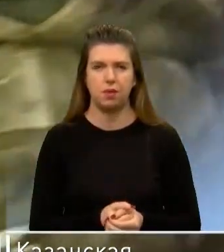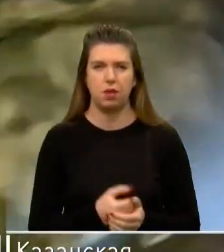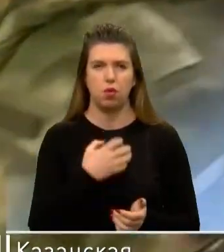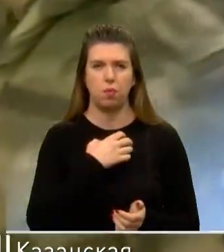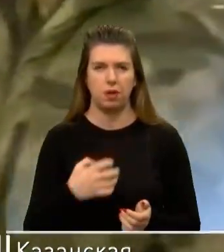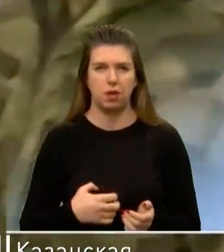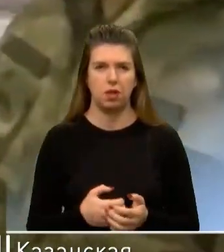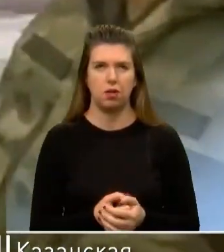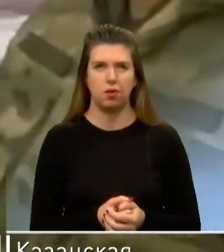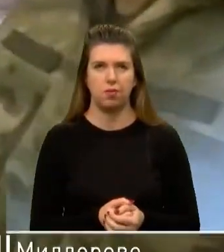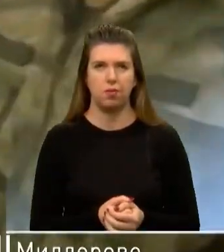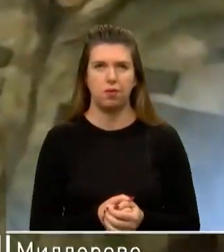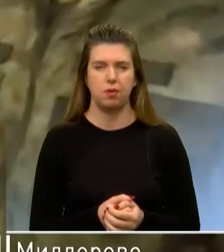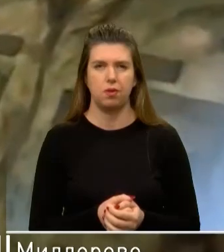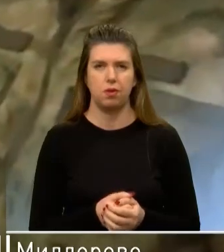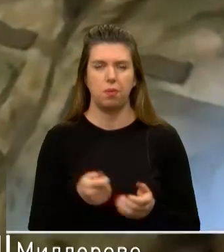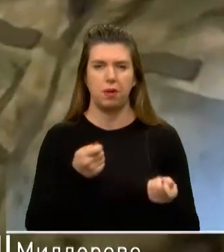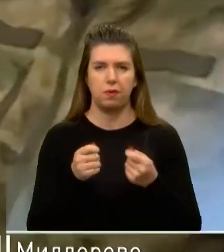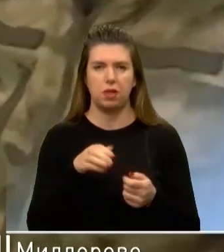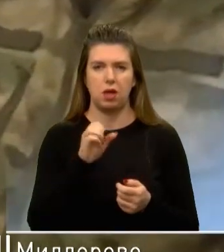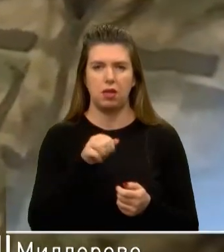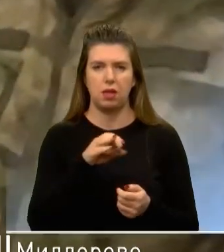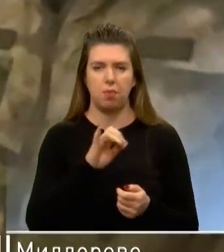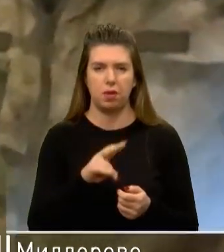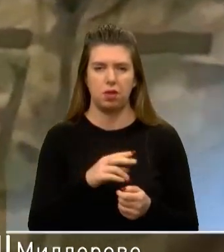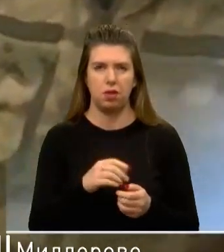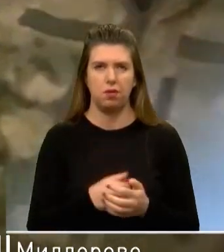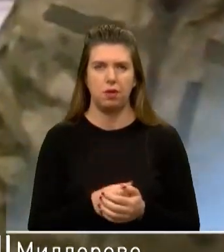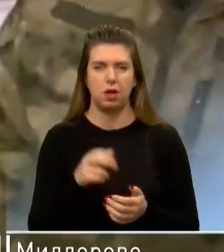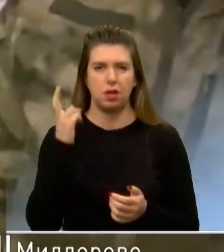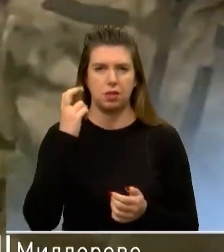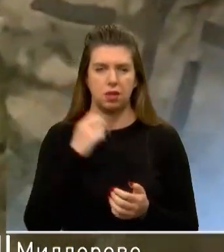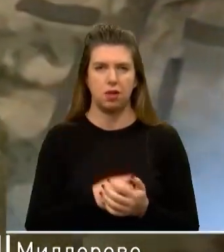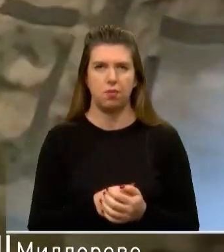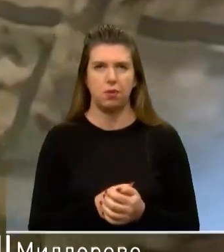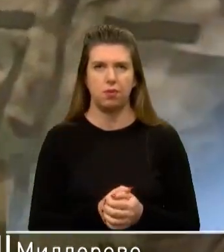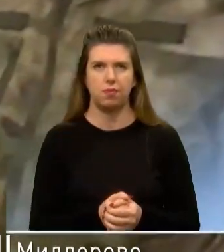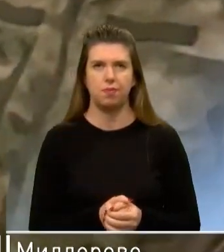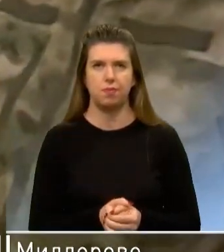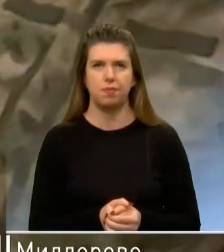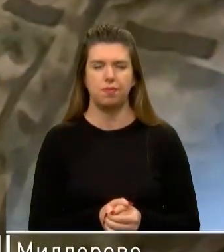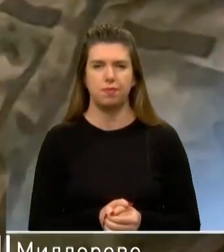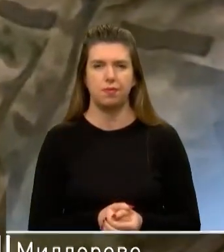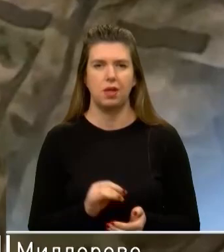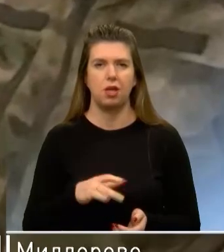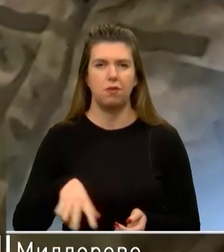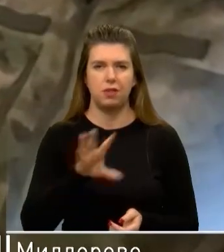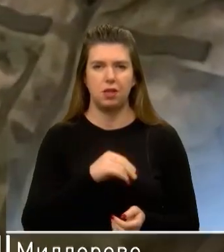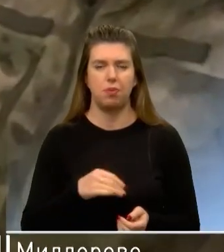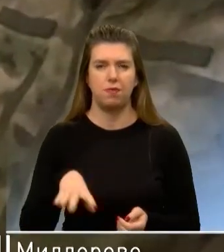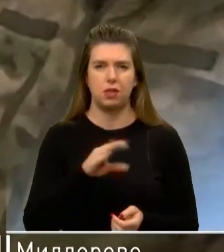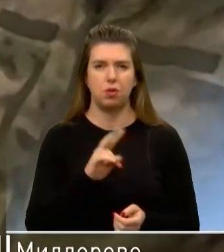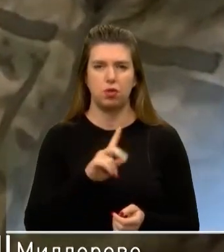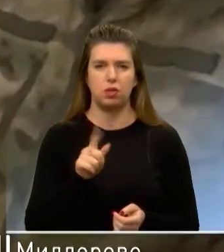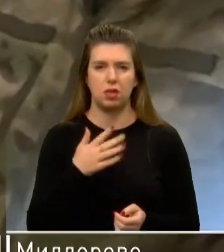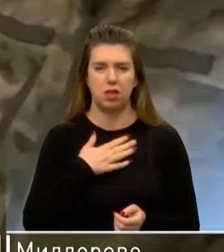губернатору правительству таману всевеликого войско Донского казакам Донецкого округа и всем всем кто